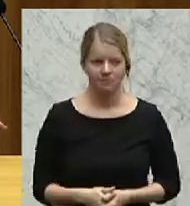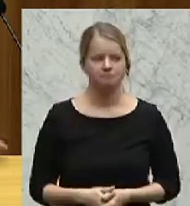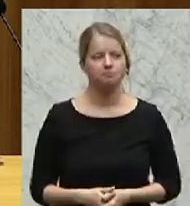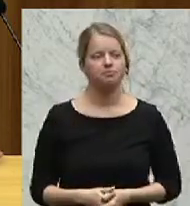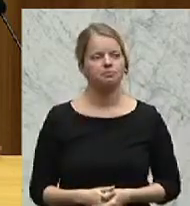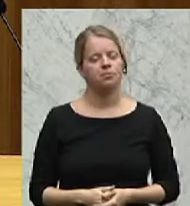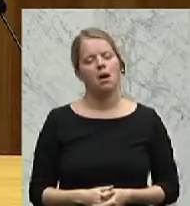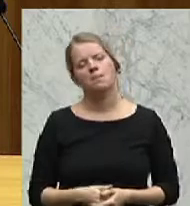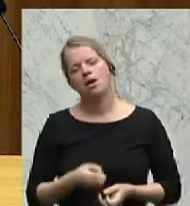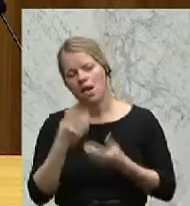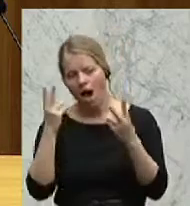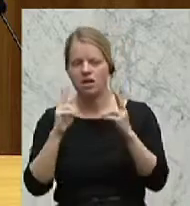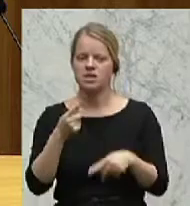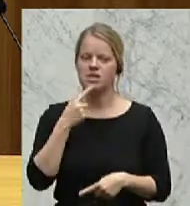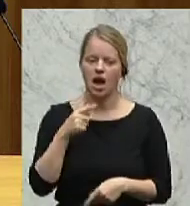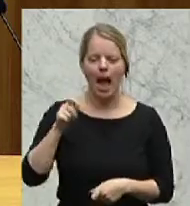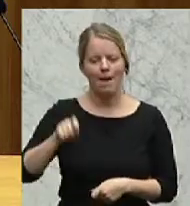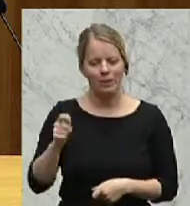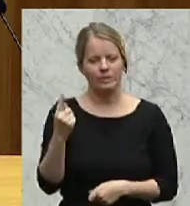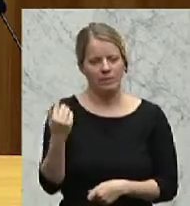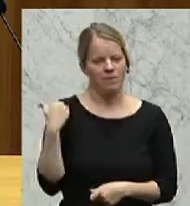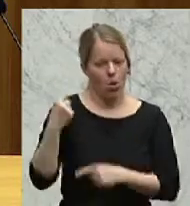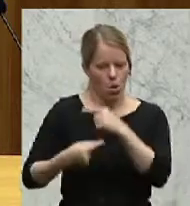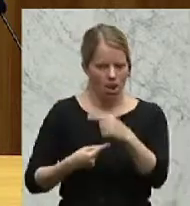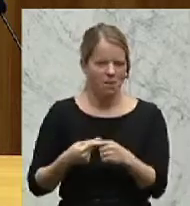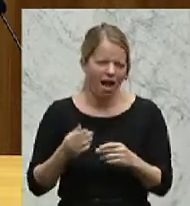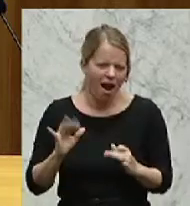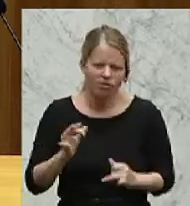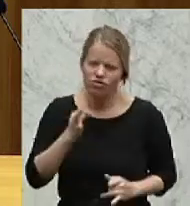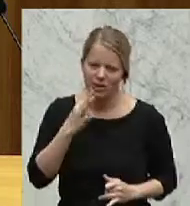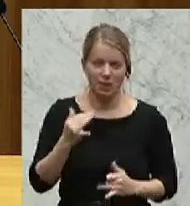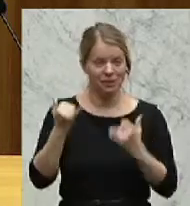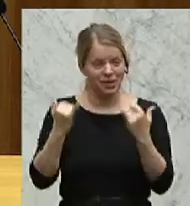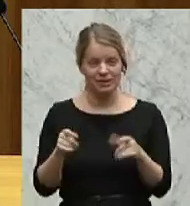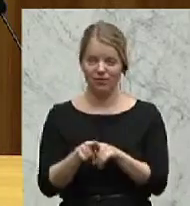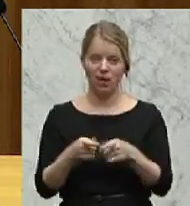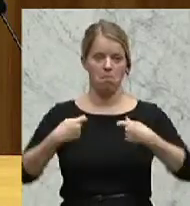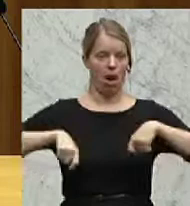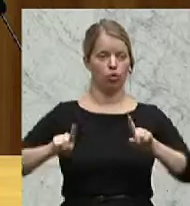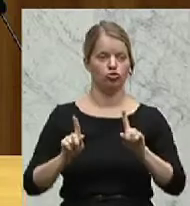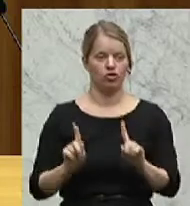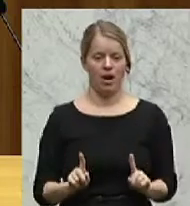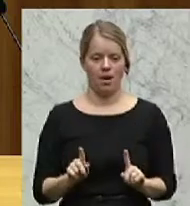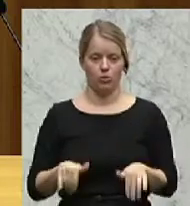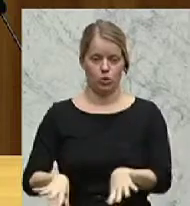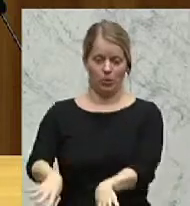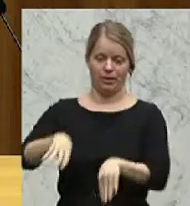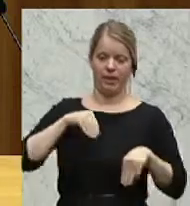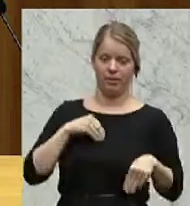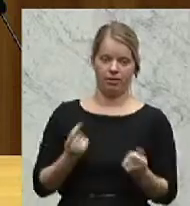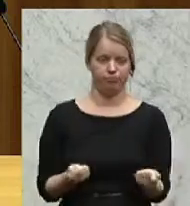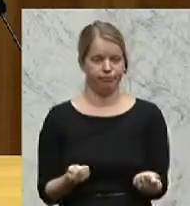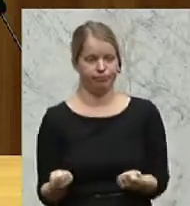schon sagen, sie war vorher als Abgeordnete dabei, ja, das stimmt, aber in Wahrheit ist sie jetzt die Baustellenkoordinatorin und hat das übernommen von ihrem